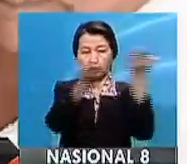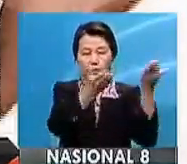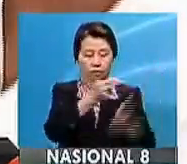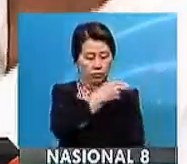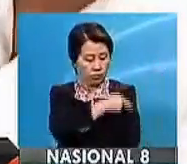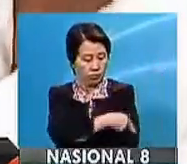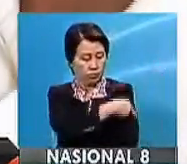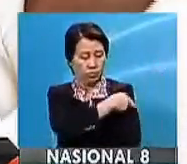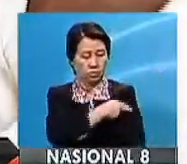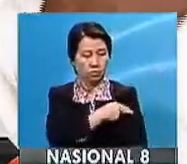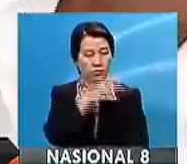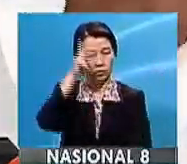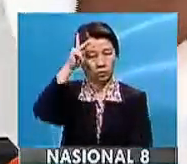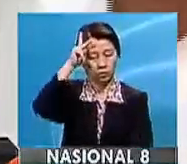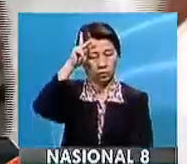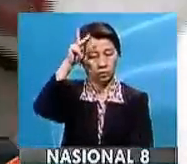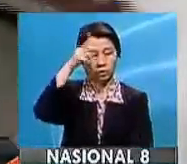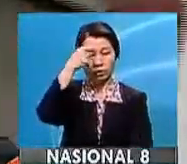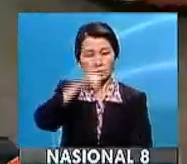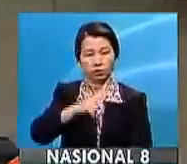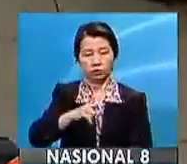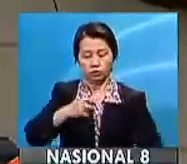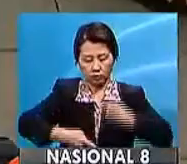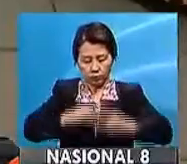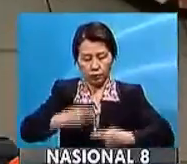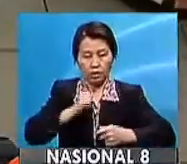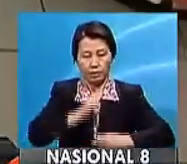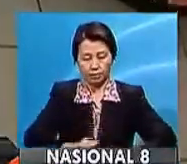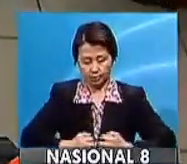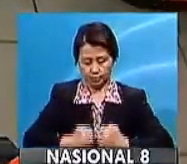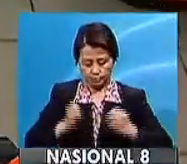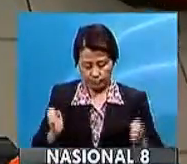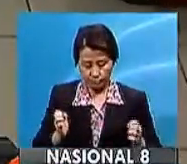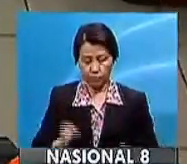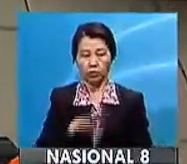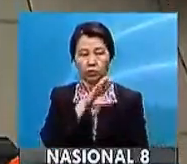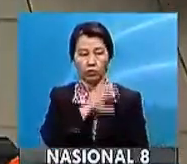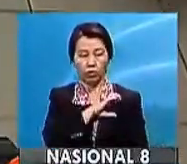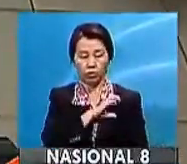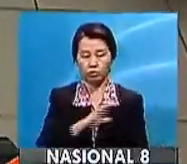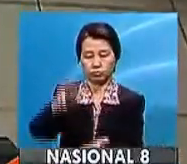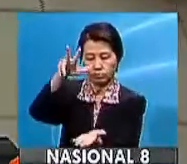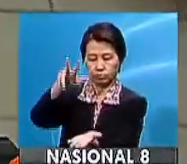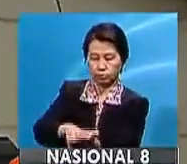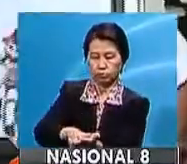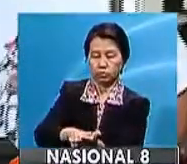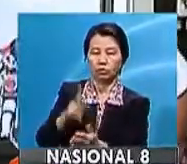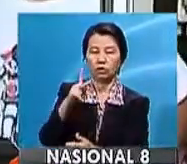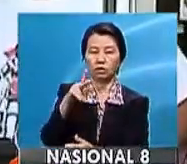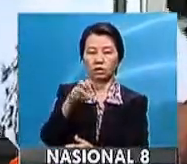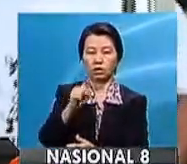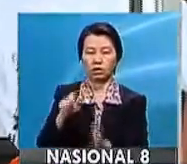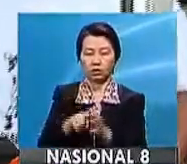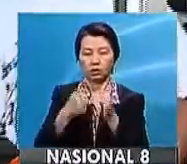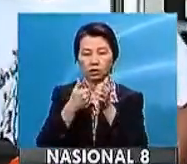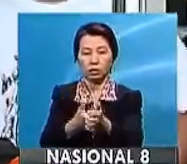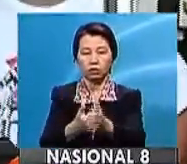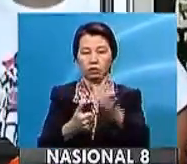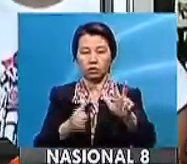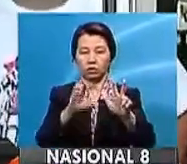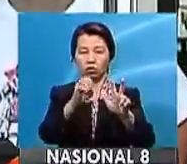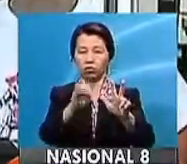hospital raja perempuan Zainab I untuk proses bedah siasat polis mengklasifikasikan kes itu mengikut seks